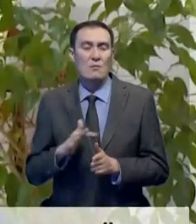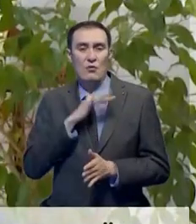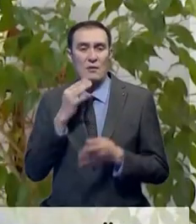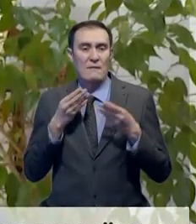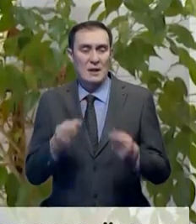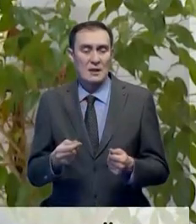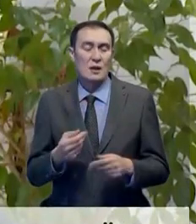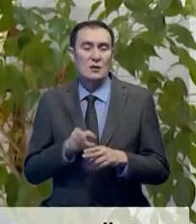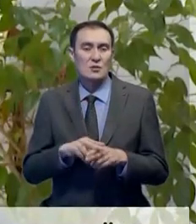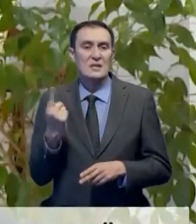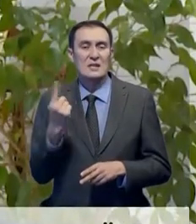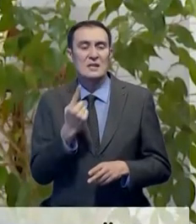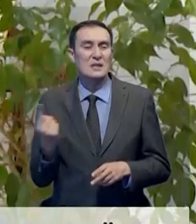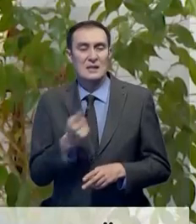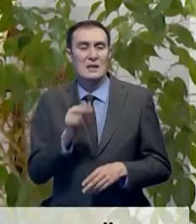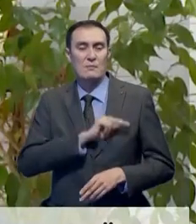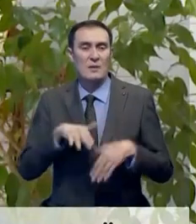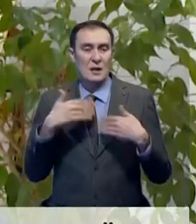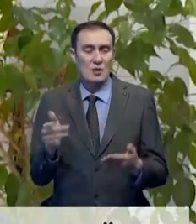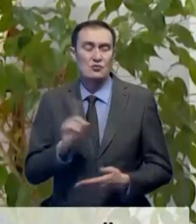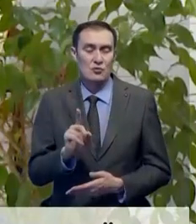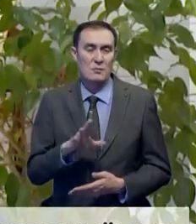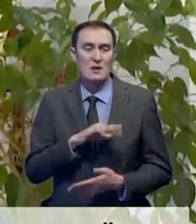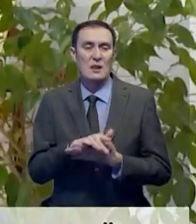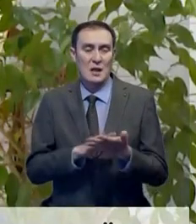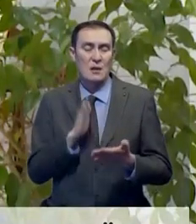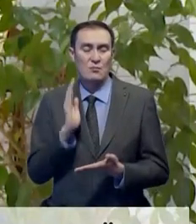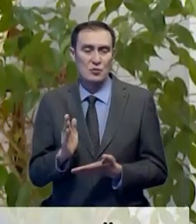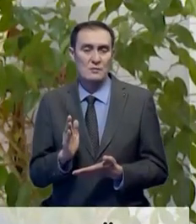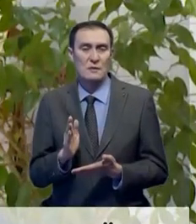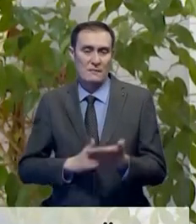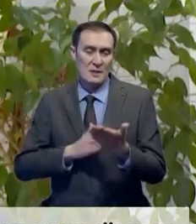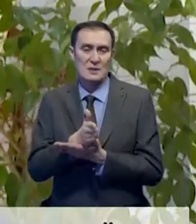такой отчет одобрен, единое предложение рабочей группы, с которым мы далее будем выходить уже в правительство.